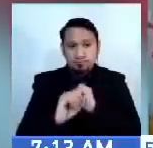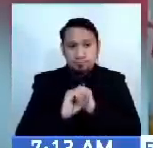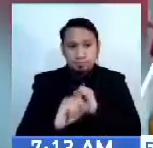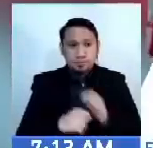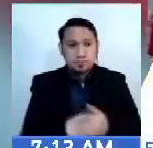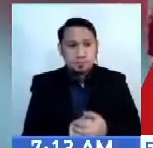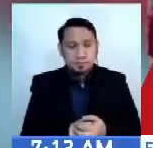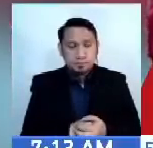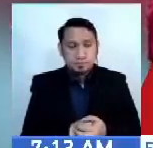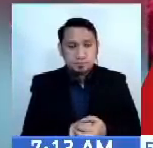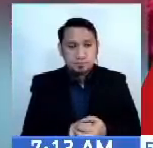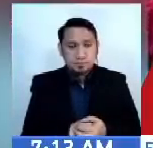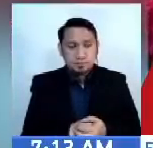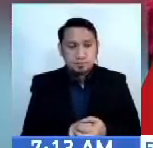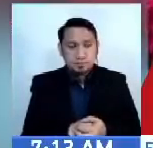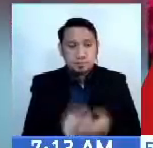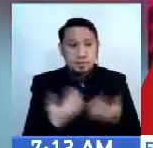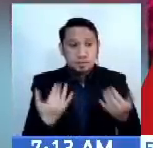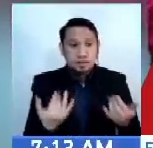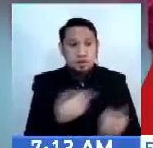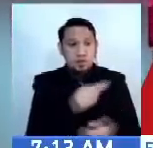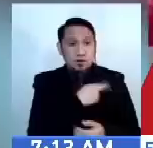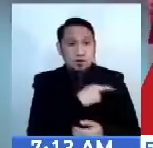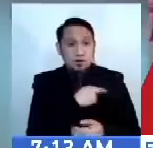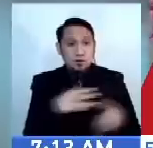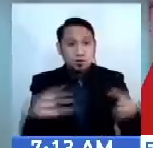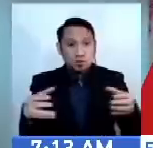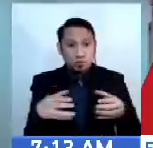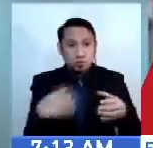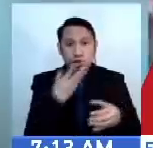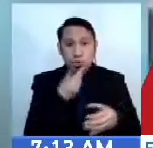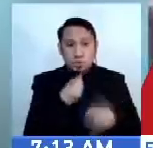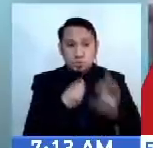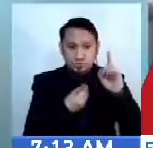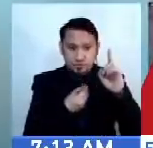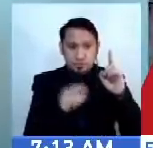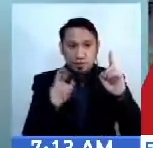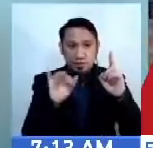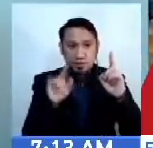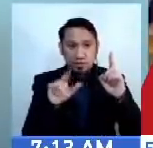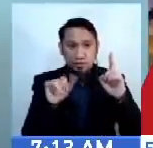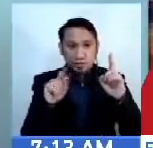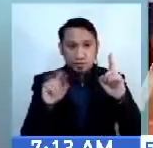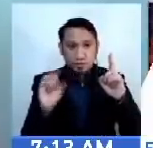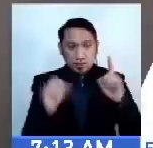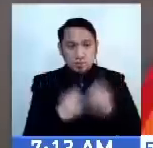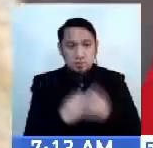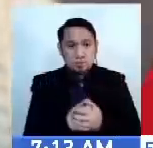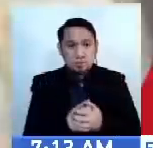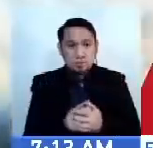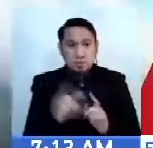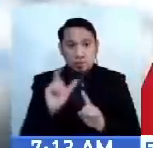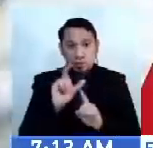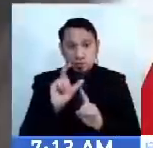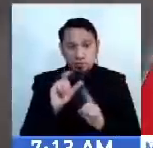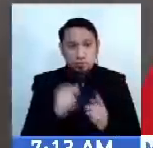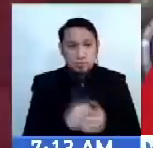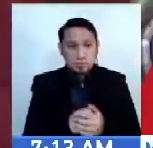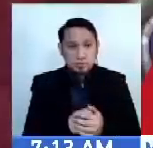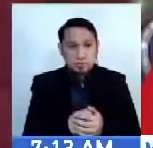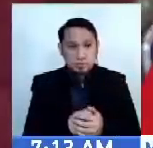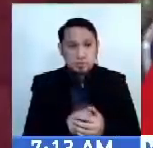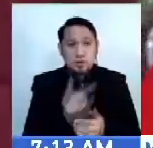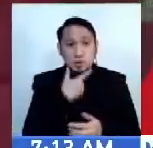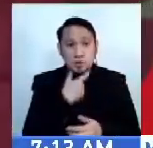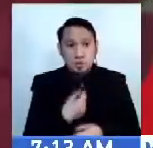Dumalo sa event ng isang religious organization si Rizalito David. Nagpunta naman sa Blue Mosque sa Taguig sina Faisal